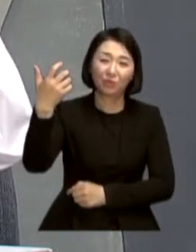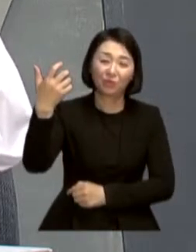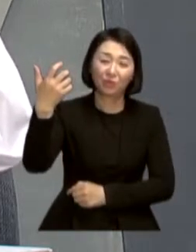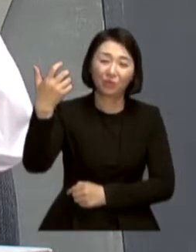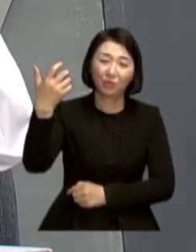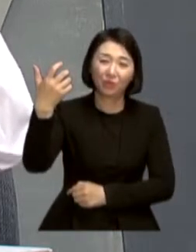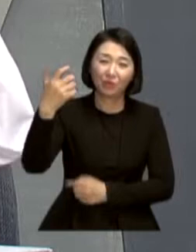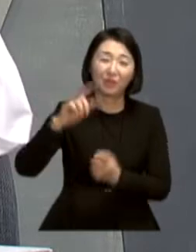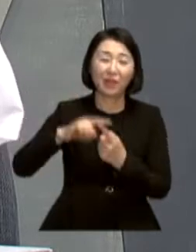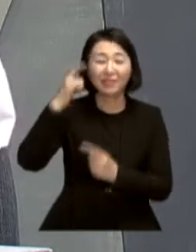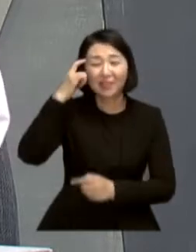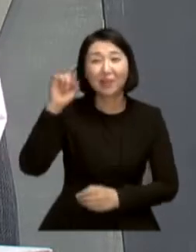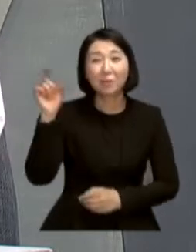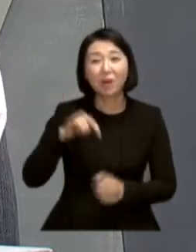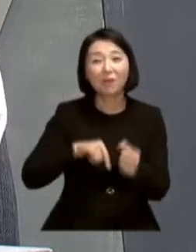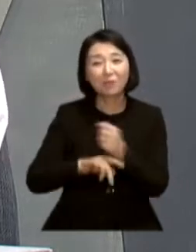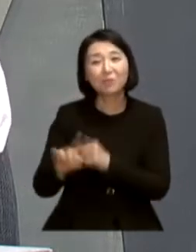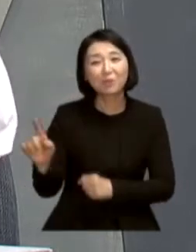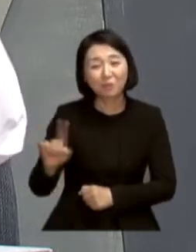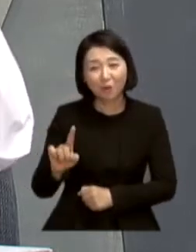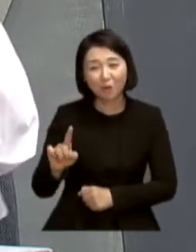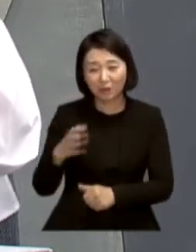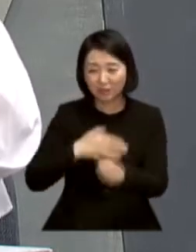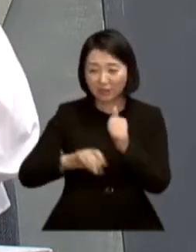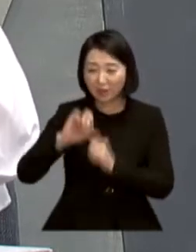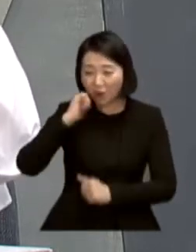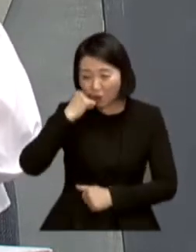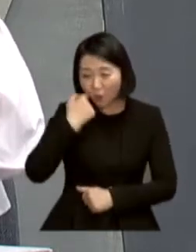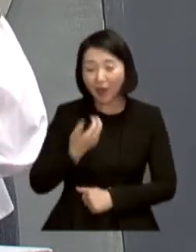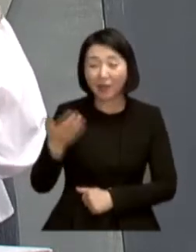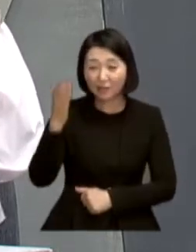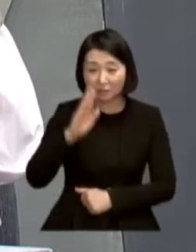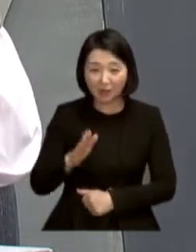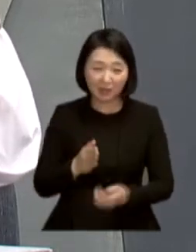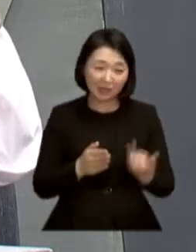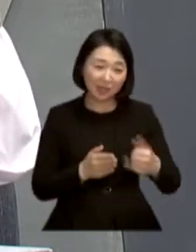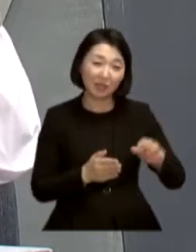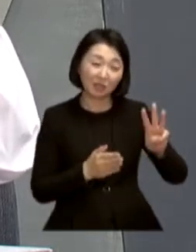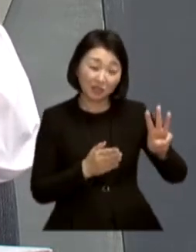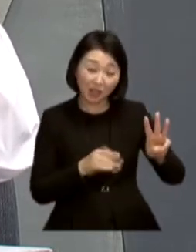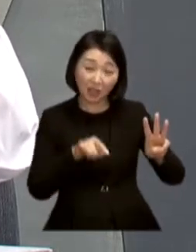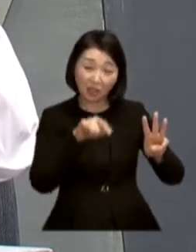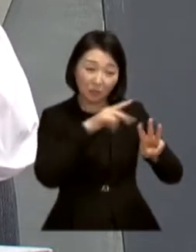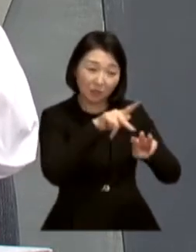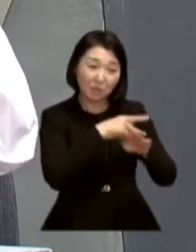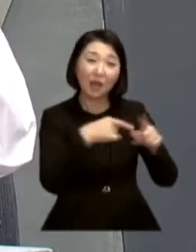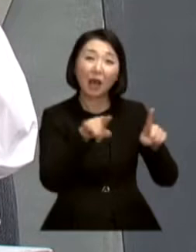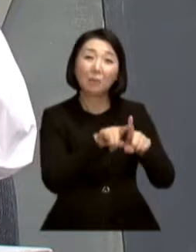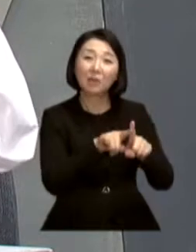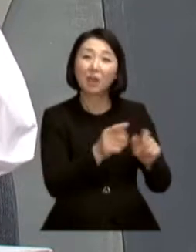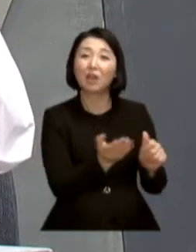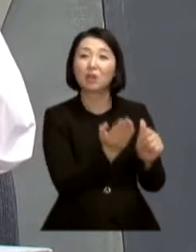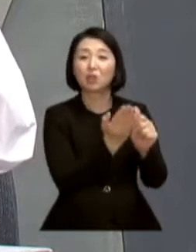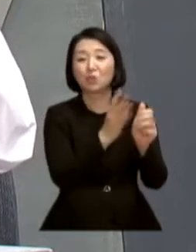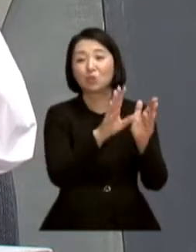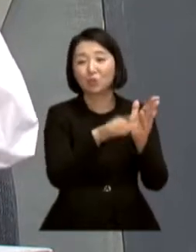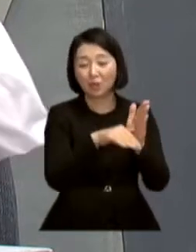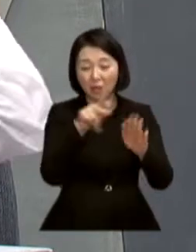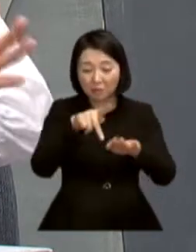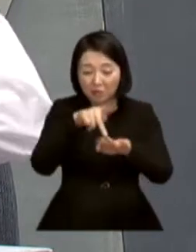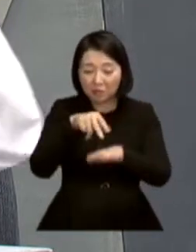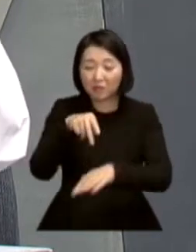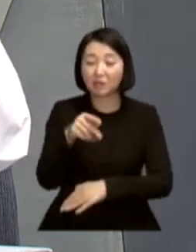상황 속에서도 이렇게 세 자녀까지 현지에서 키우시면서 필리핀 세부의 이 그 어렵다는 그